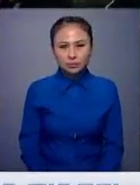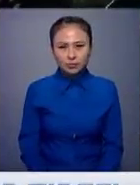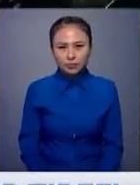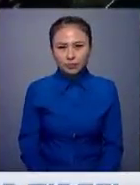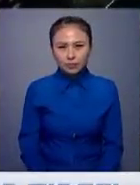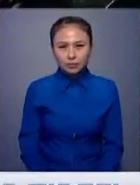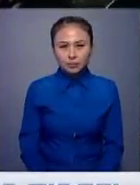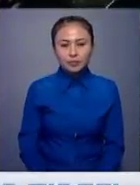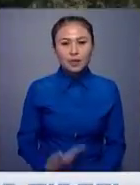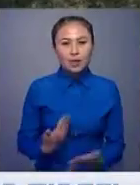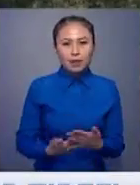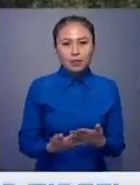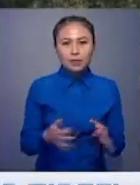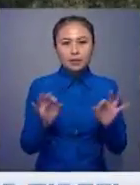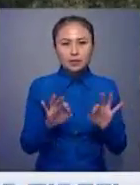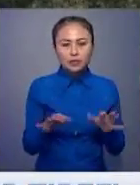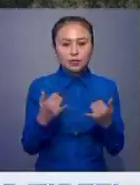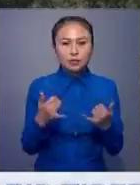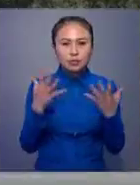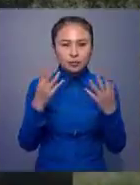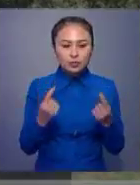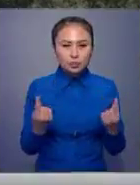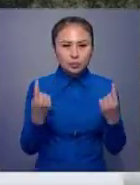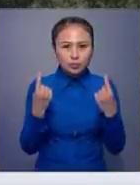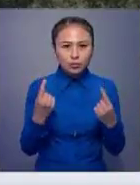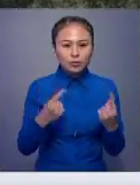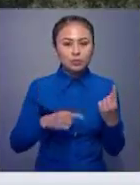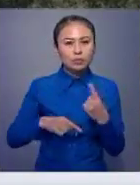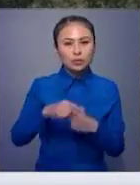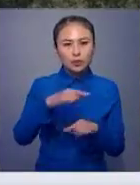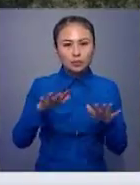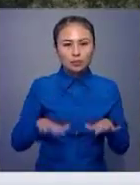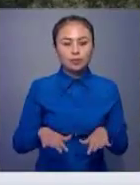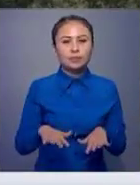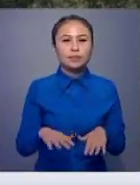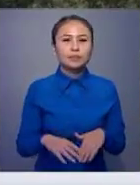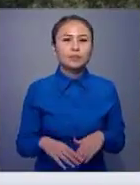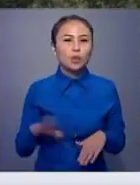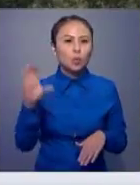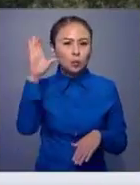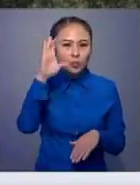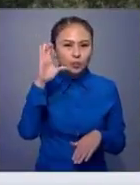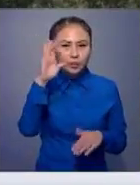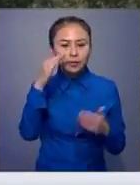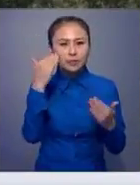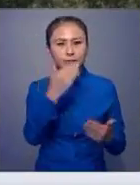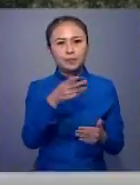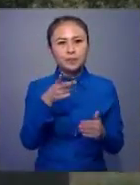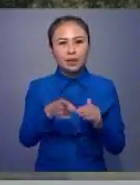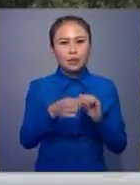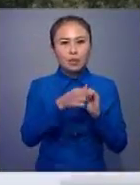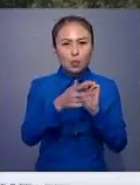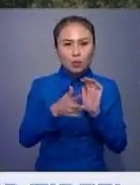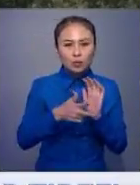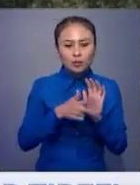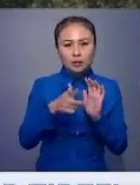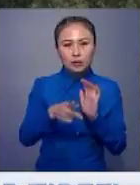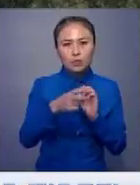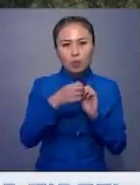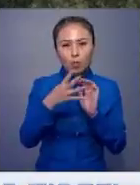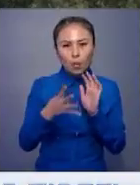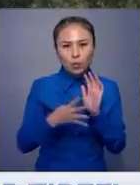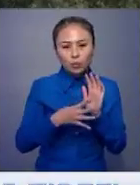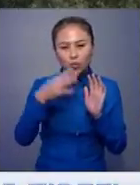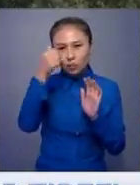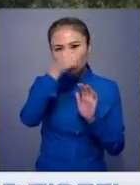Мысалға айта кететін болсақ, осы ауданымыздағы ірі шаруа қожалықтардың бірі Өзбекстан Республикасына осы 2018-2019 жылдары